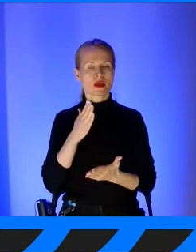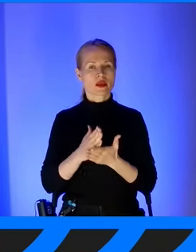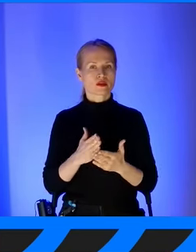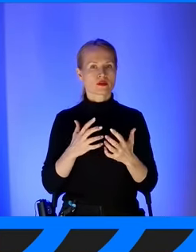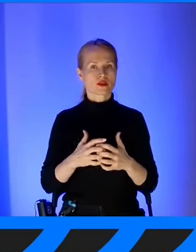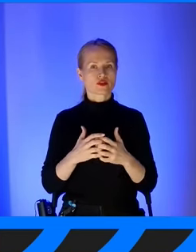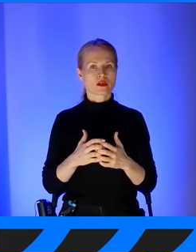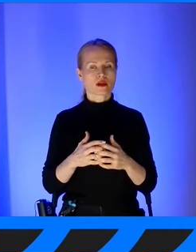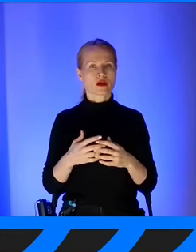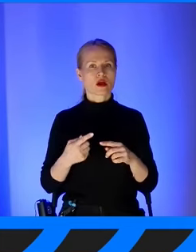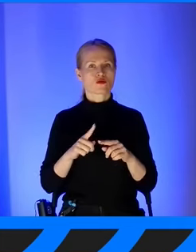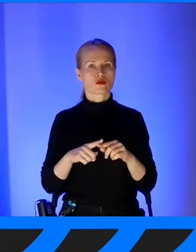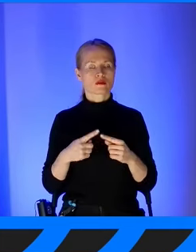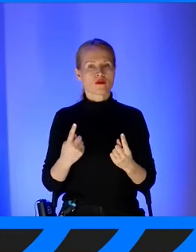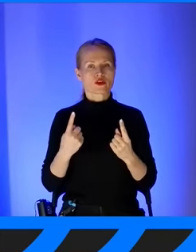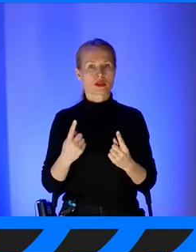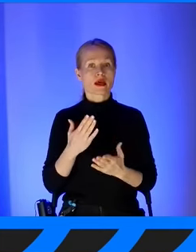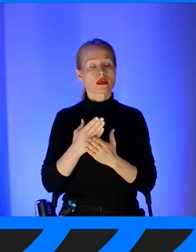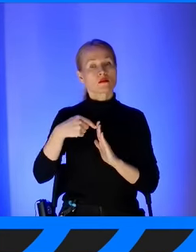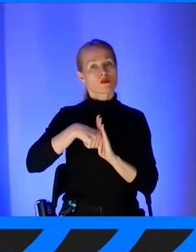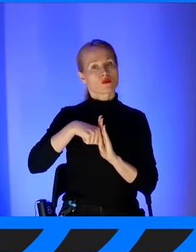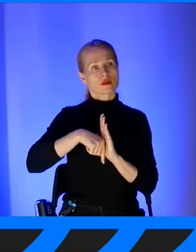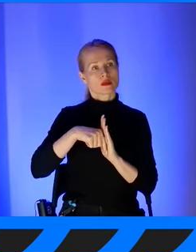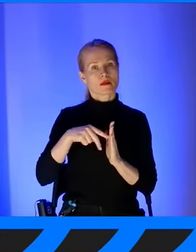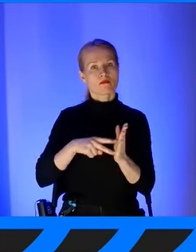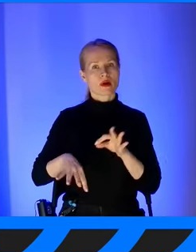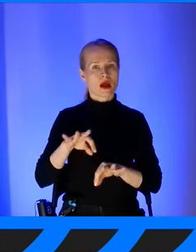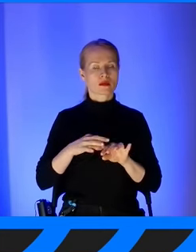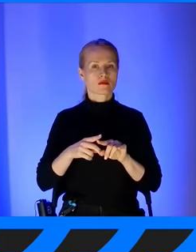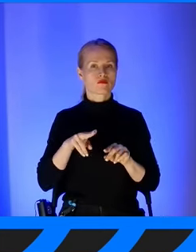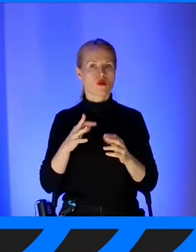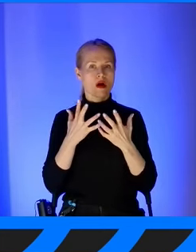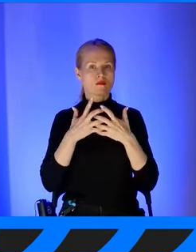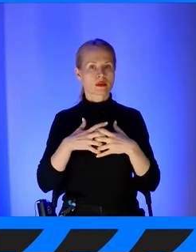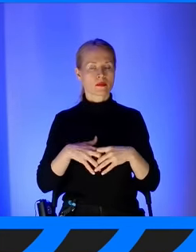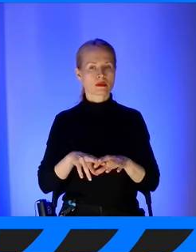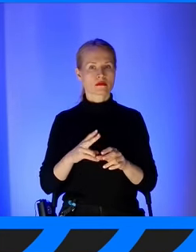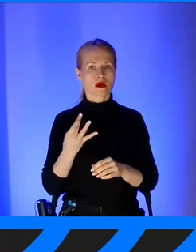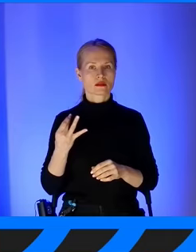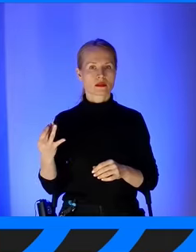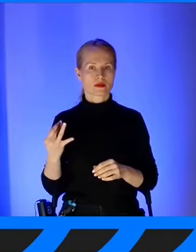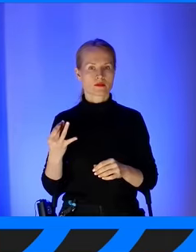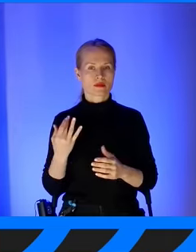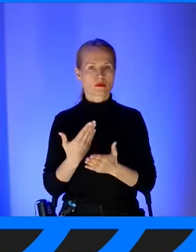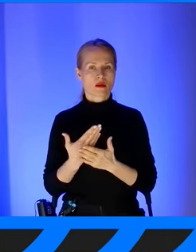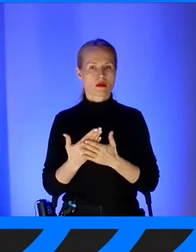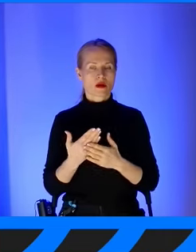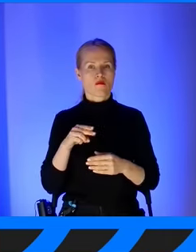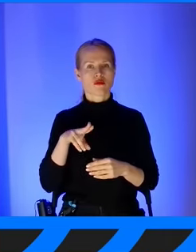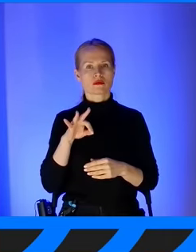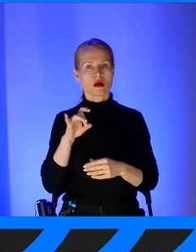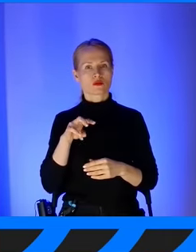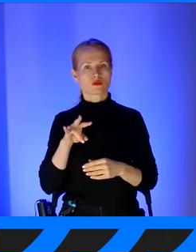которые важны есть внутренние проекты там по автоматизации каких-то там например там по Тарантула мы там